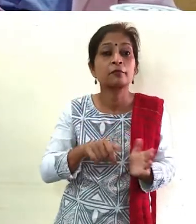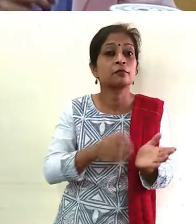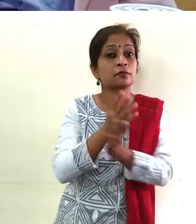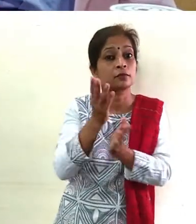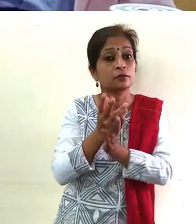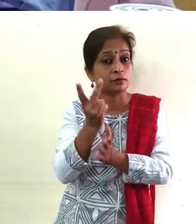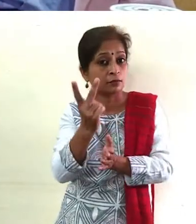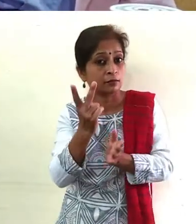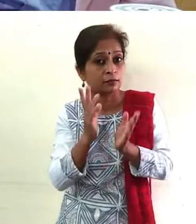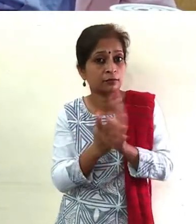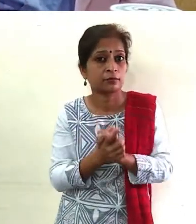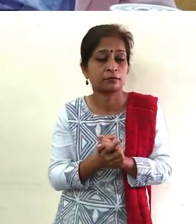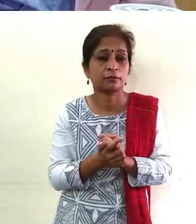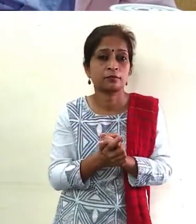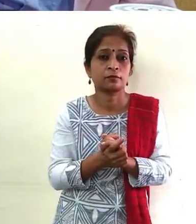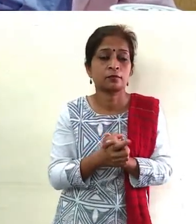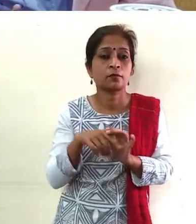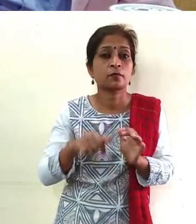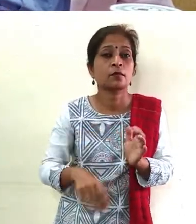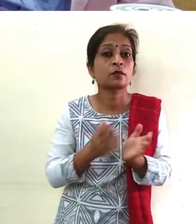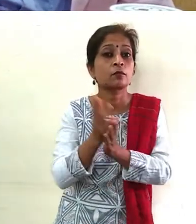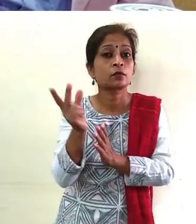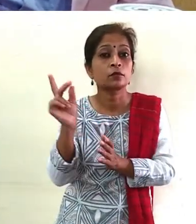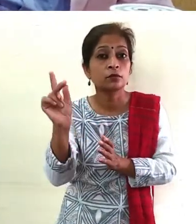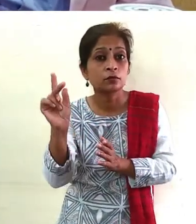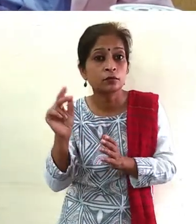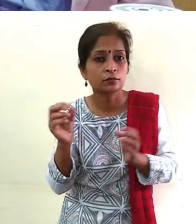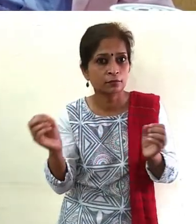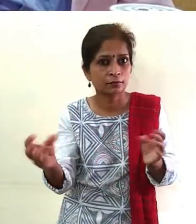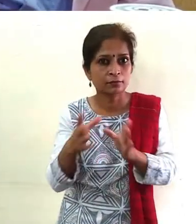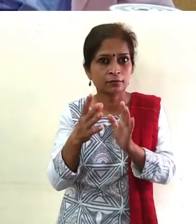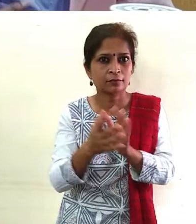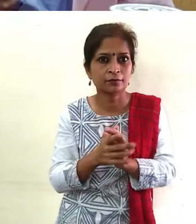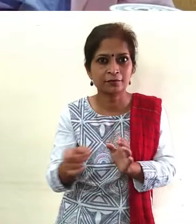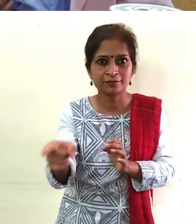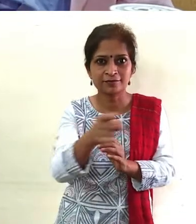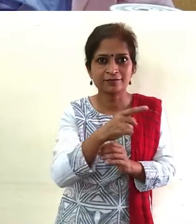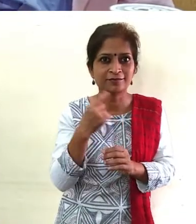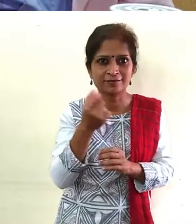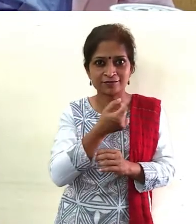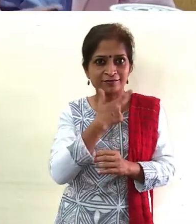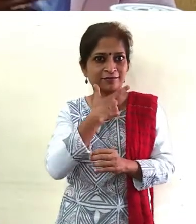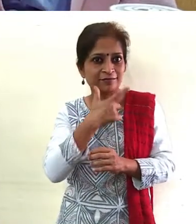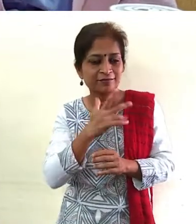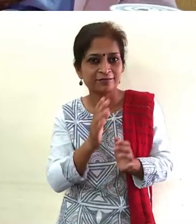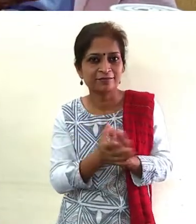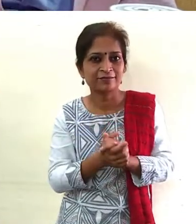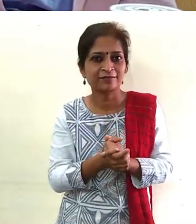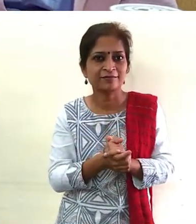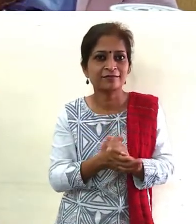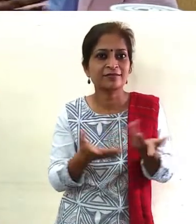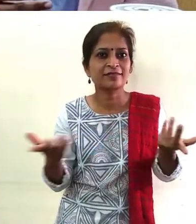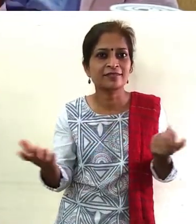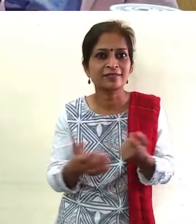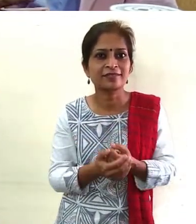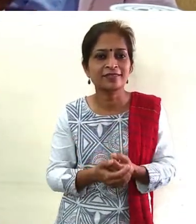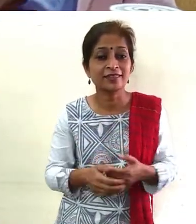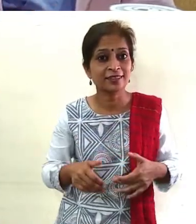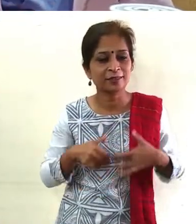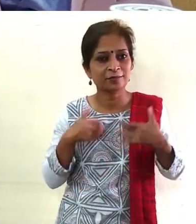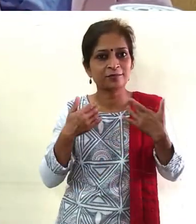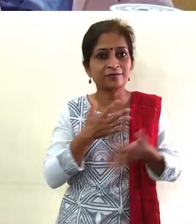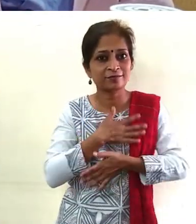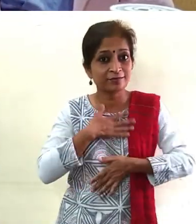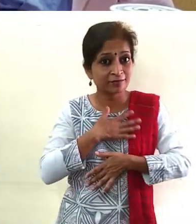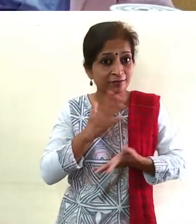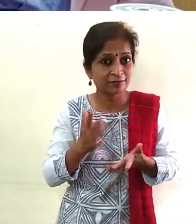दो ढंग है बात करने के। दूसरा ढंग जब मैं शुरू कर किया, एक मुस्कान सी आ गई, एक आह्लाद सा,